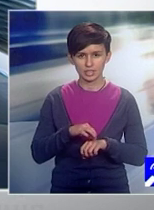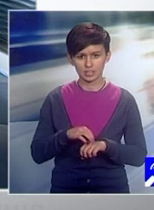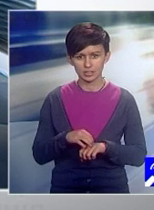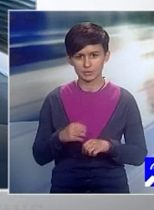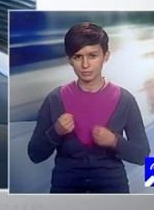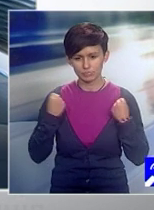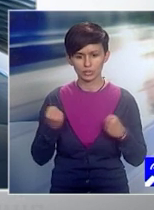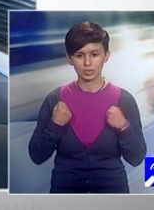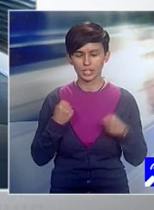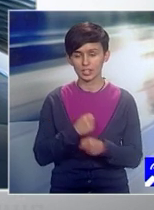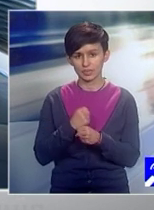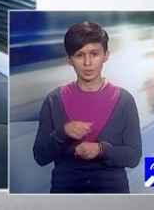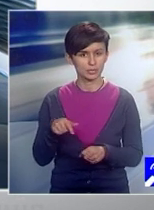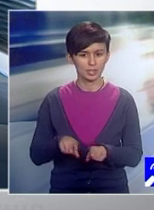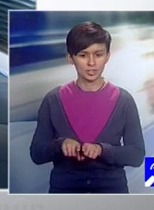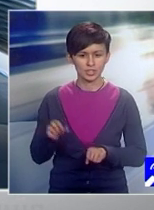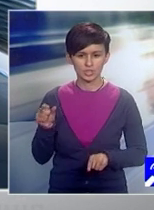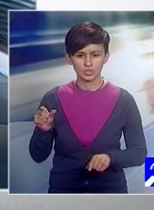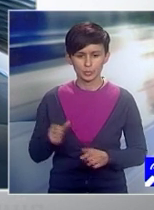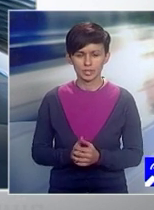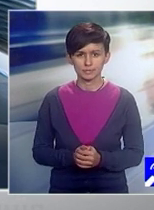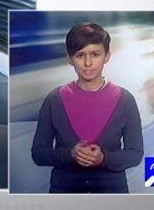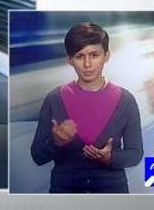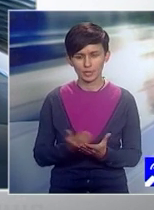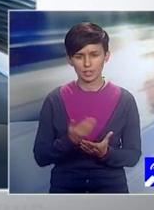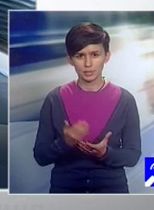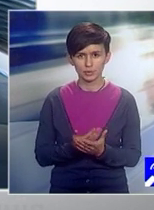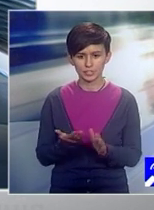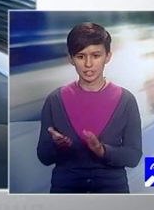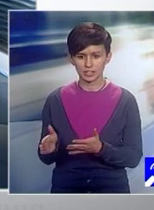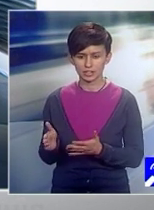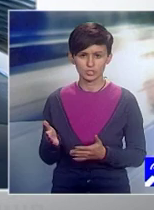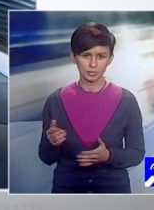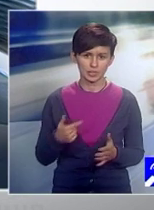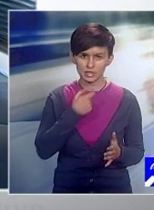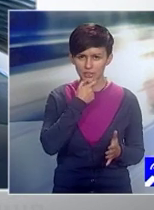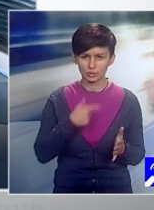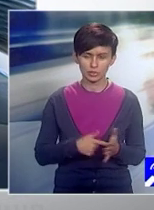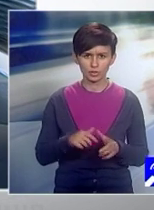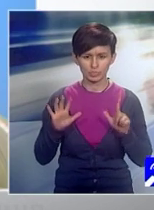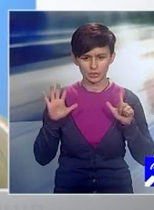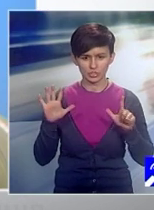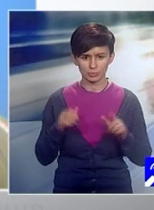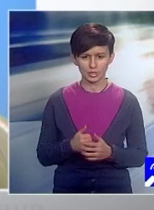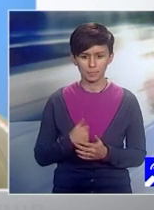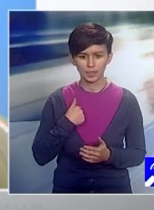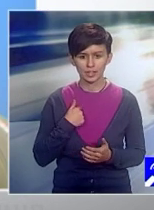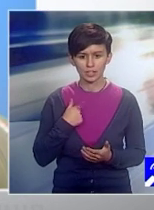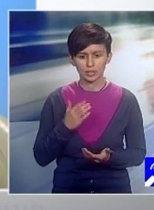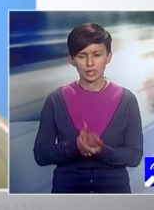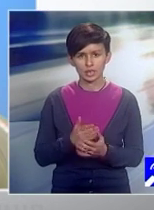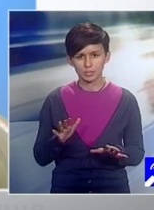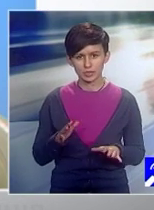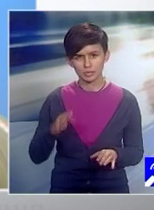această temă. Povestea începe undeva, cred că prin 2007. Eu am terminat masterul din